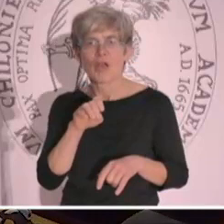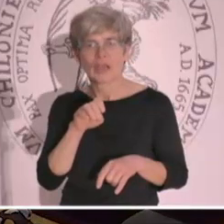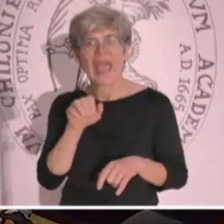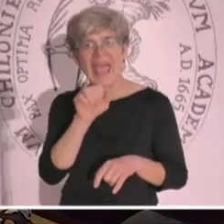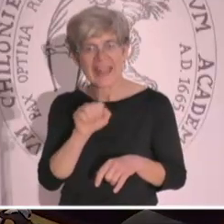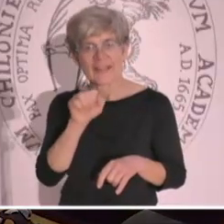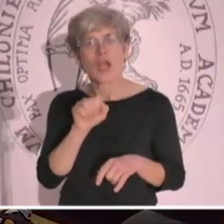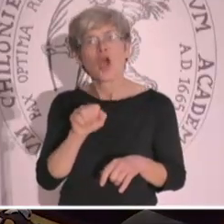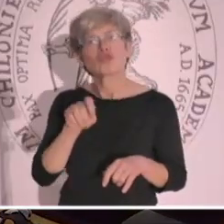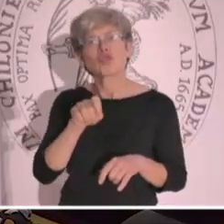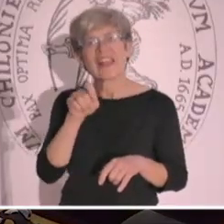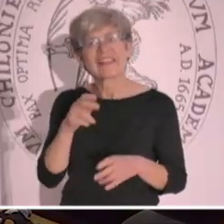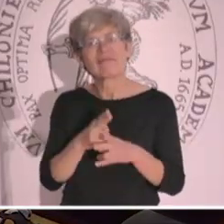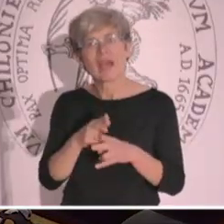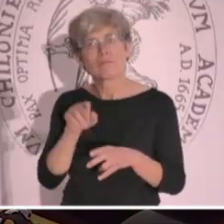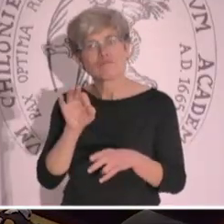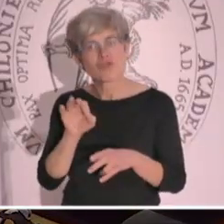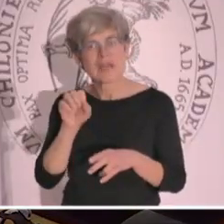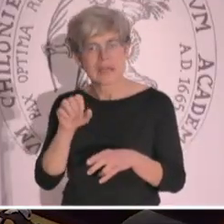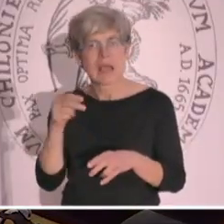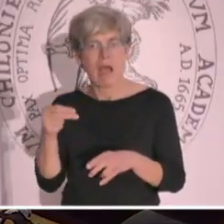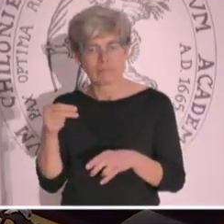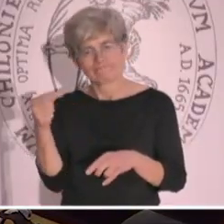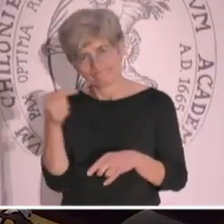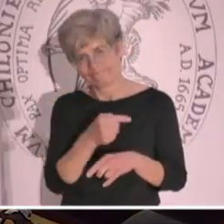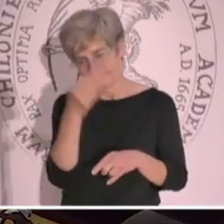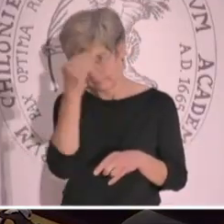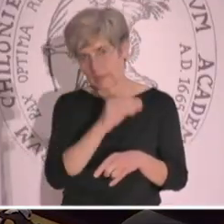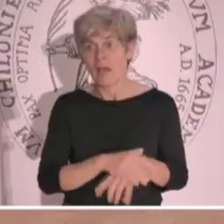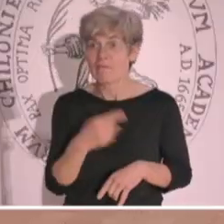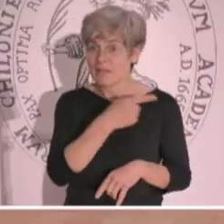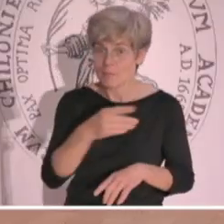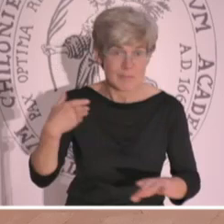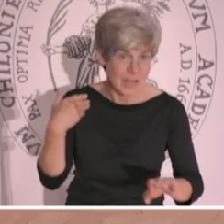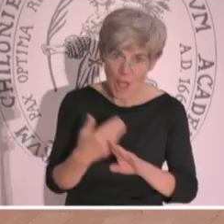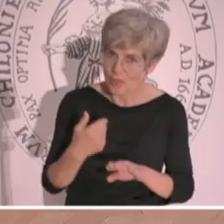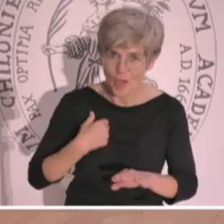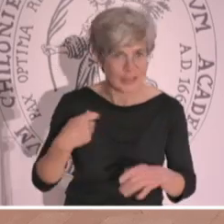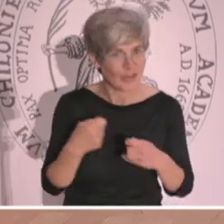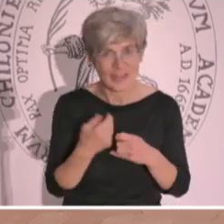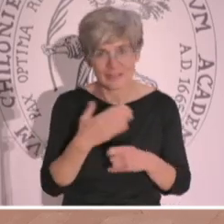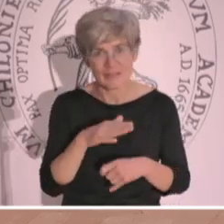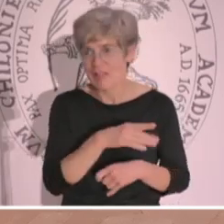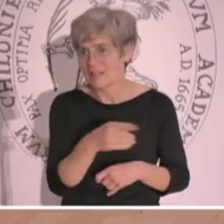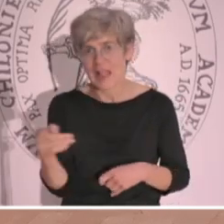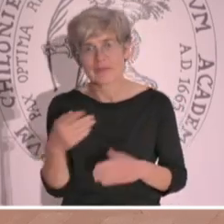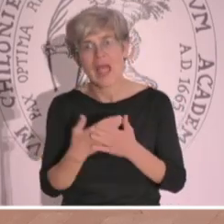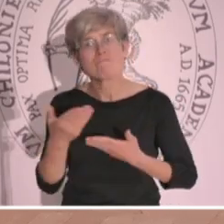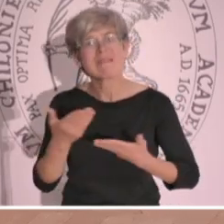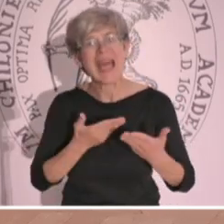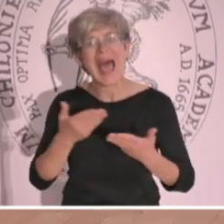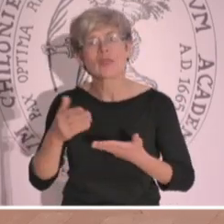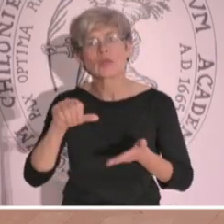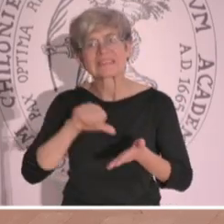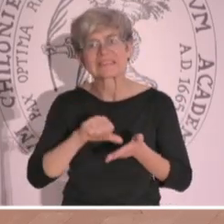Okay, wer jetzt immer noch keinen Kontakt zum Studentenwerk hatte, kommt vielleicht in unser Beratungszentrum. Ein weiterer Bereich von uns, hier können Sie mit allen